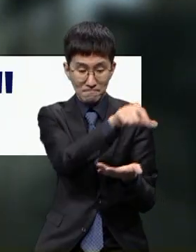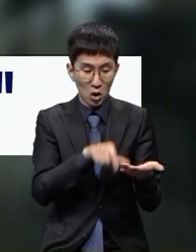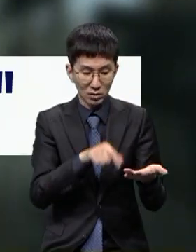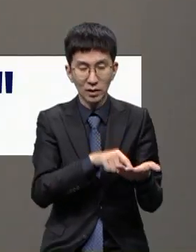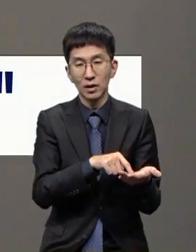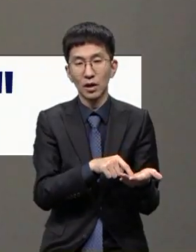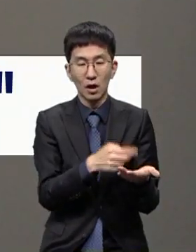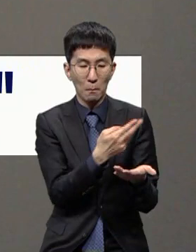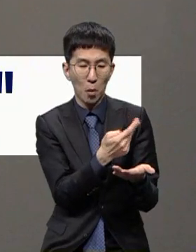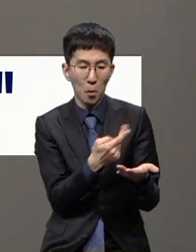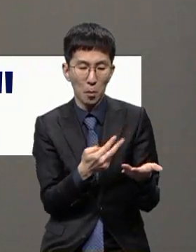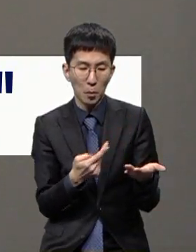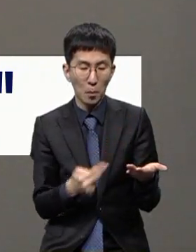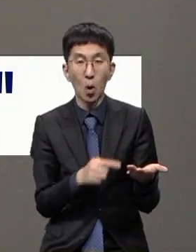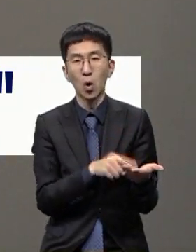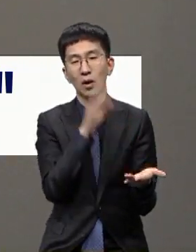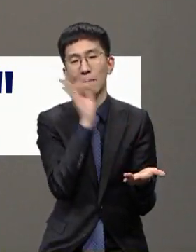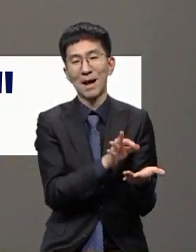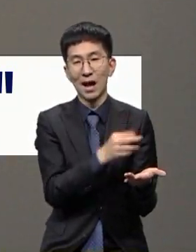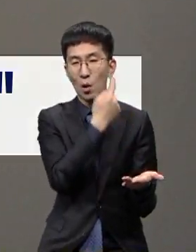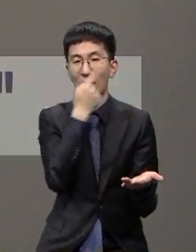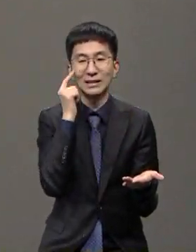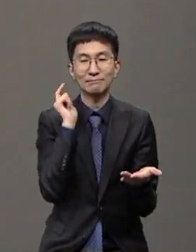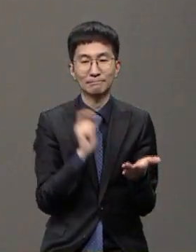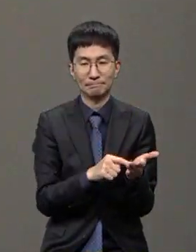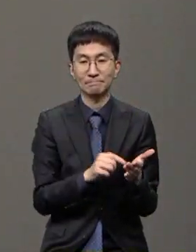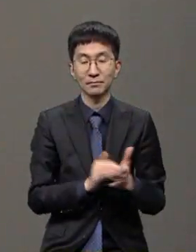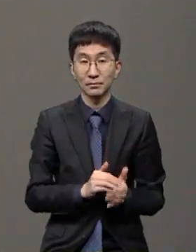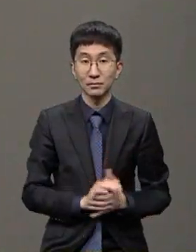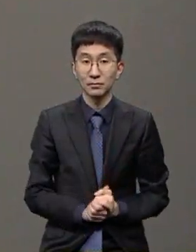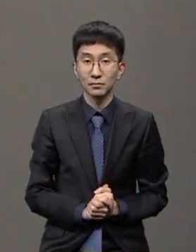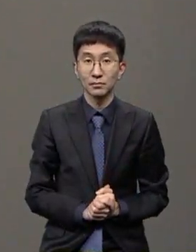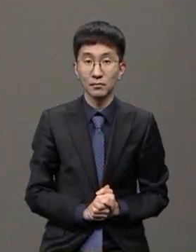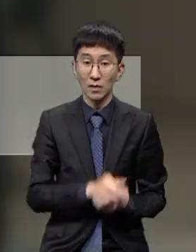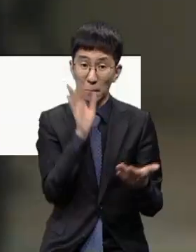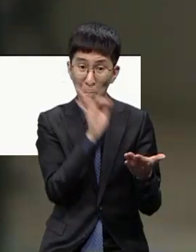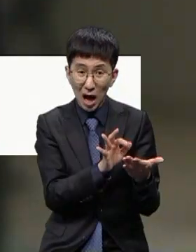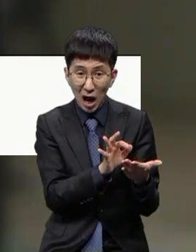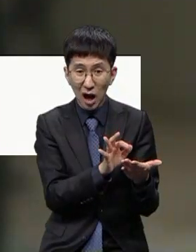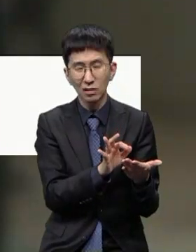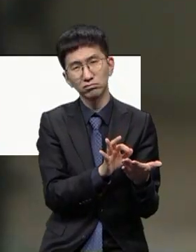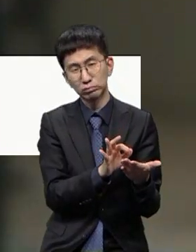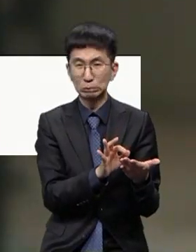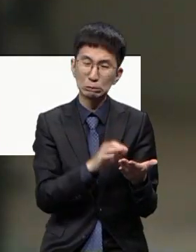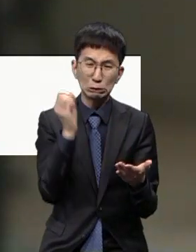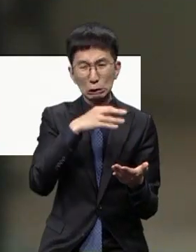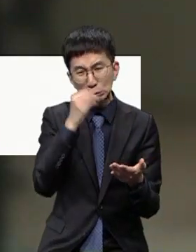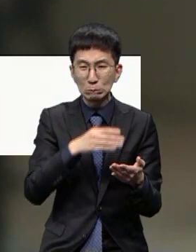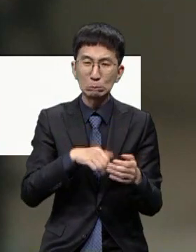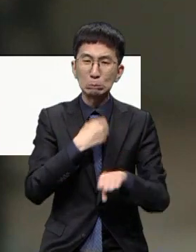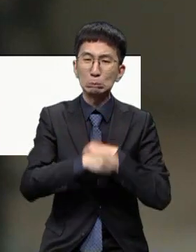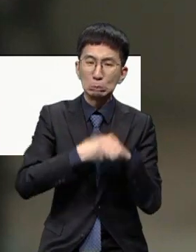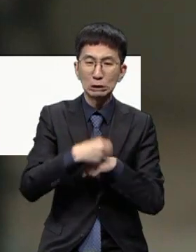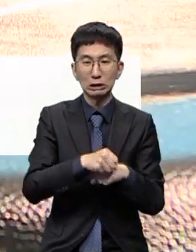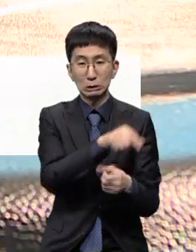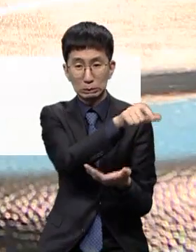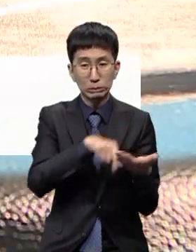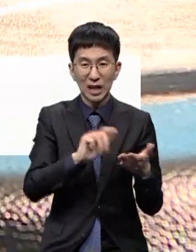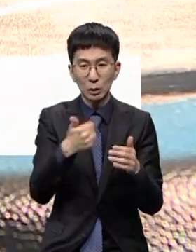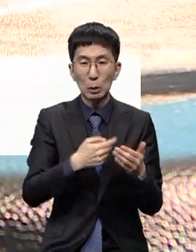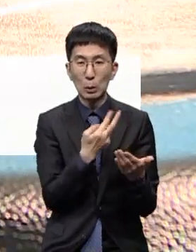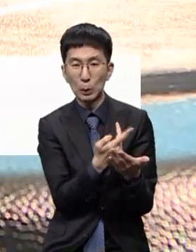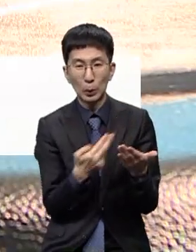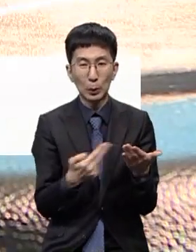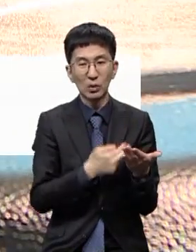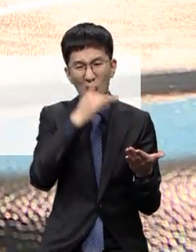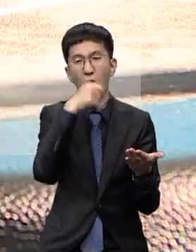작성하지 않은 사실이 역학조사에서 적발됐습니다. 보니까 뭐 했다 안 했다 그런 것 같아요. 계속 작성을 한 게 아니고 안 한